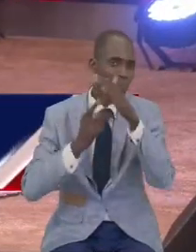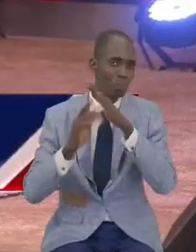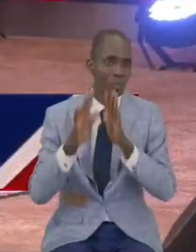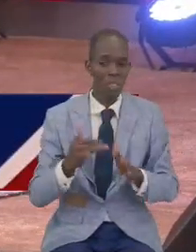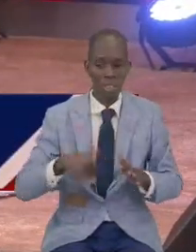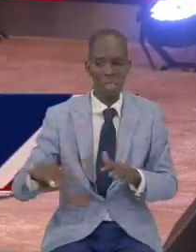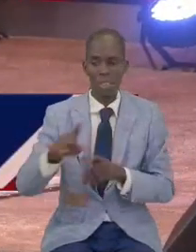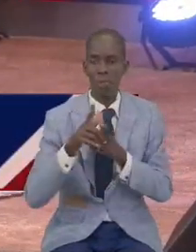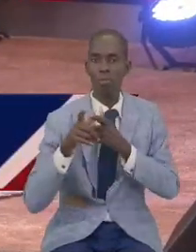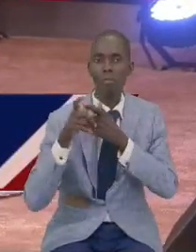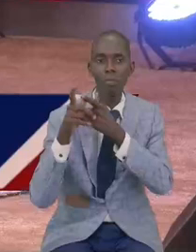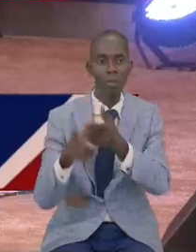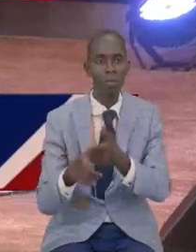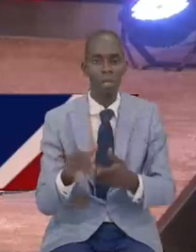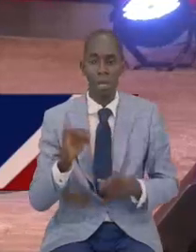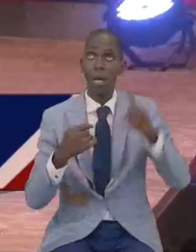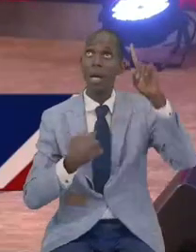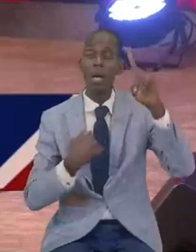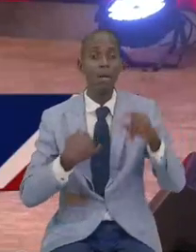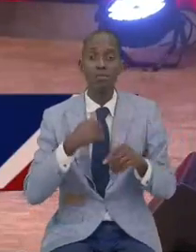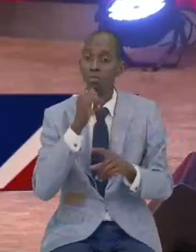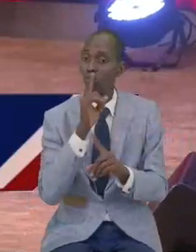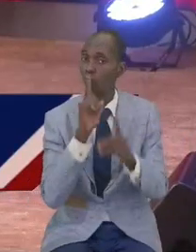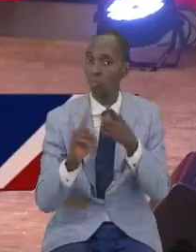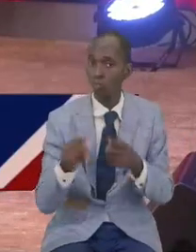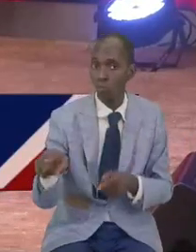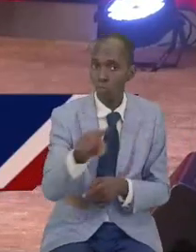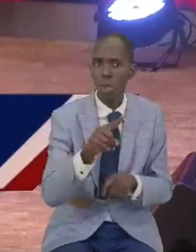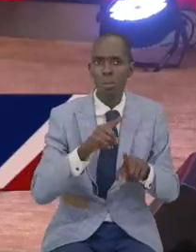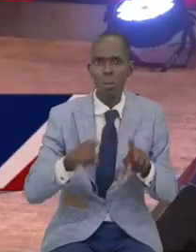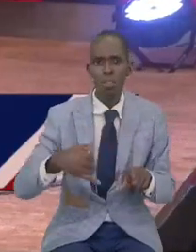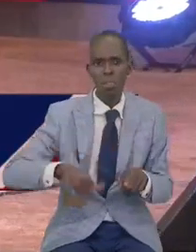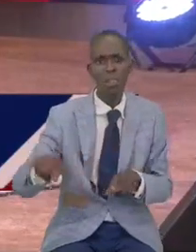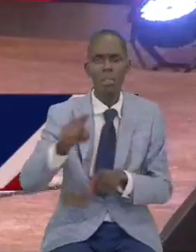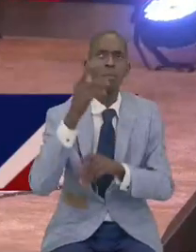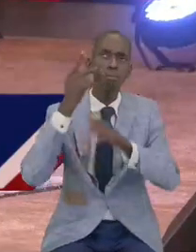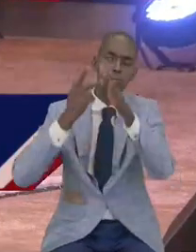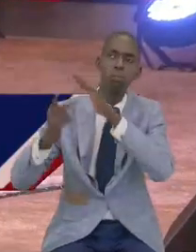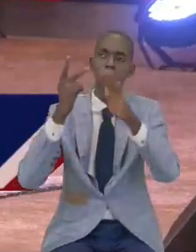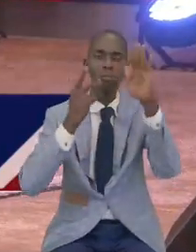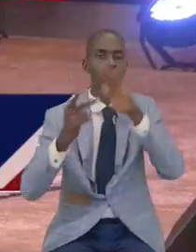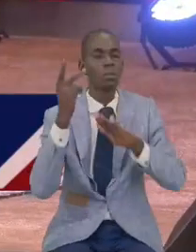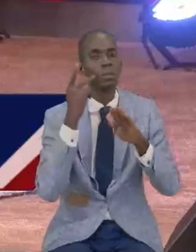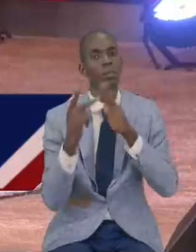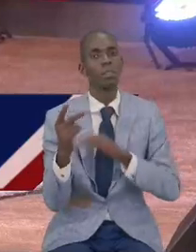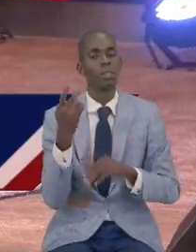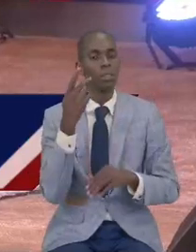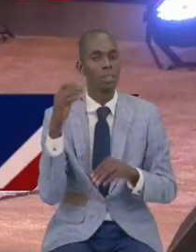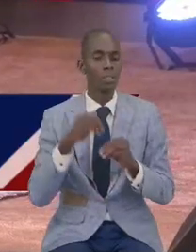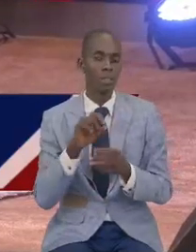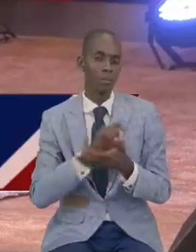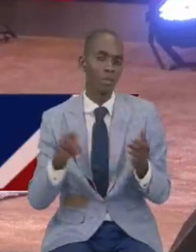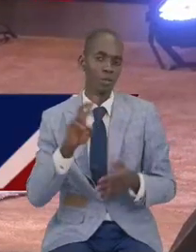couru. Je ne leur ai point parlé, et ils ont prophétisé. » Voilà le verset